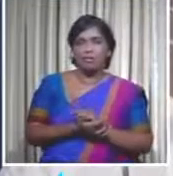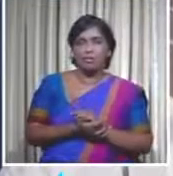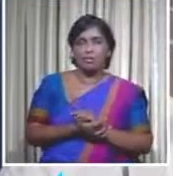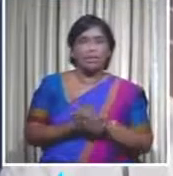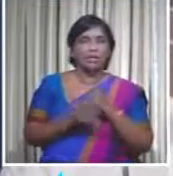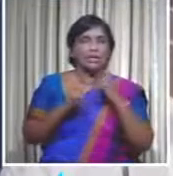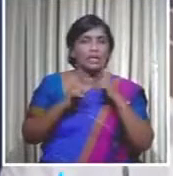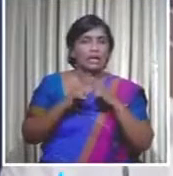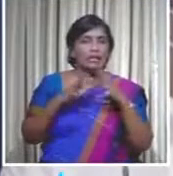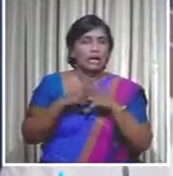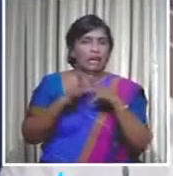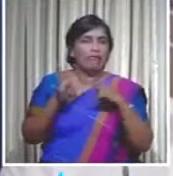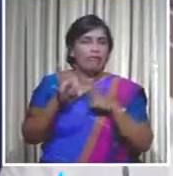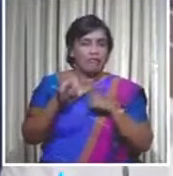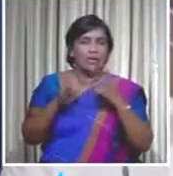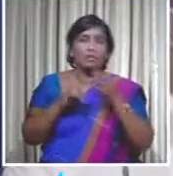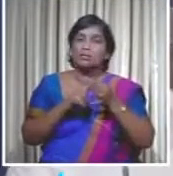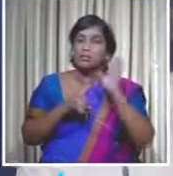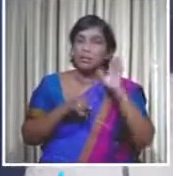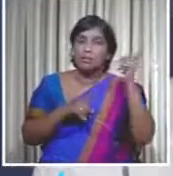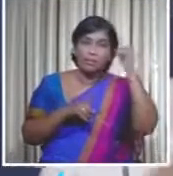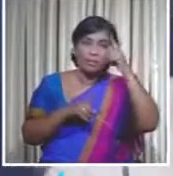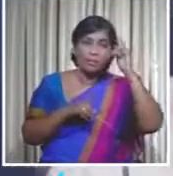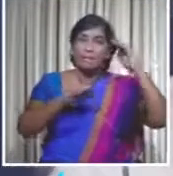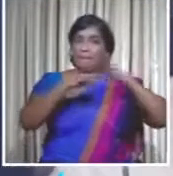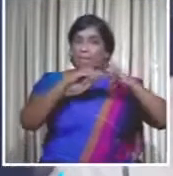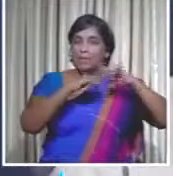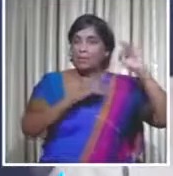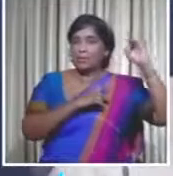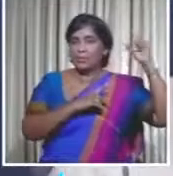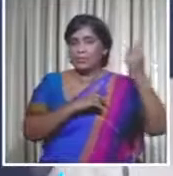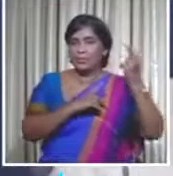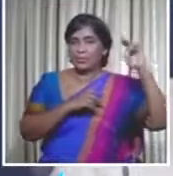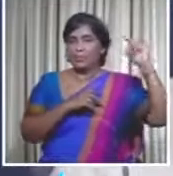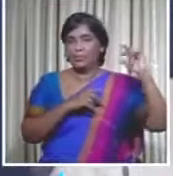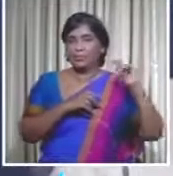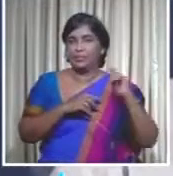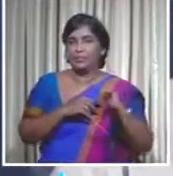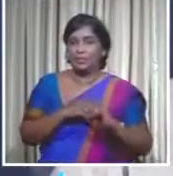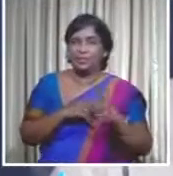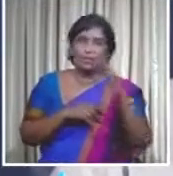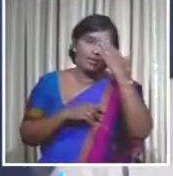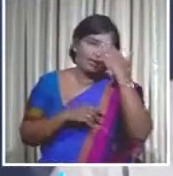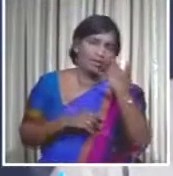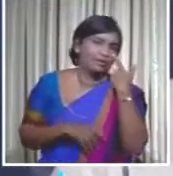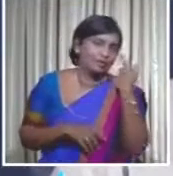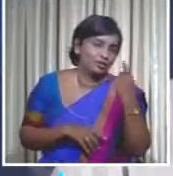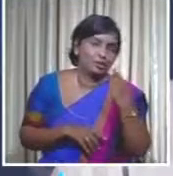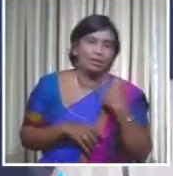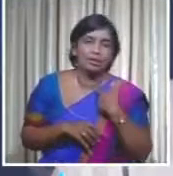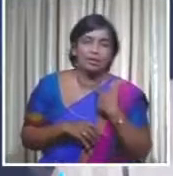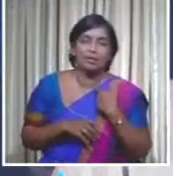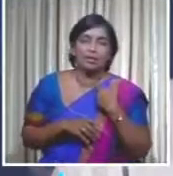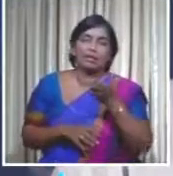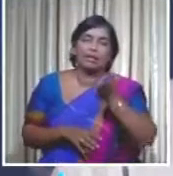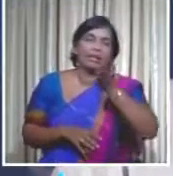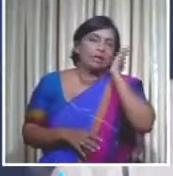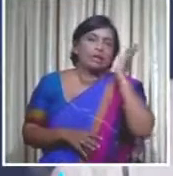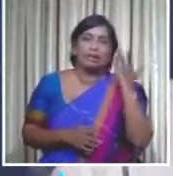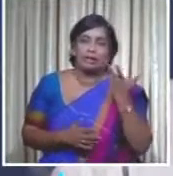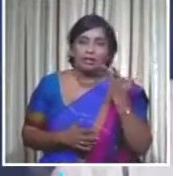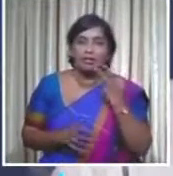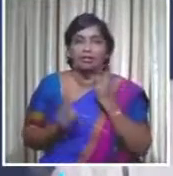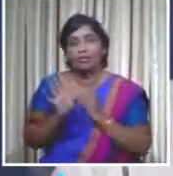अवितीवा मे मे जनाधिपति तुमा पड़िए बेहला लही लही आवा अवित अयो समावेन ईवा एतर मठ हुद निंदगिया केला